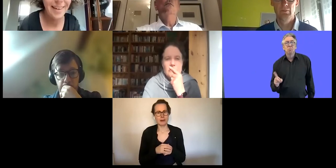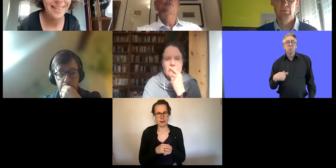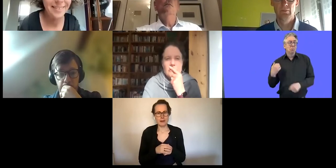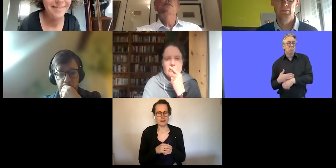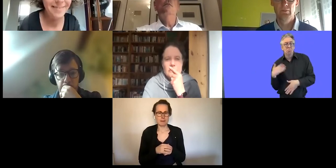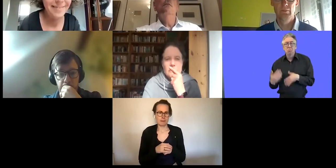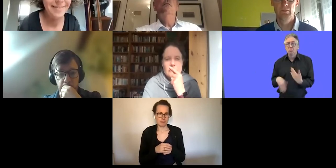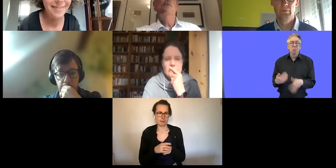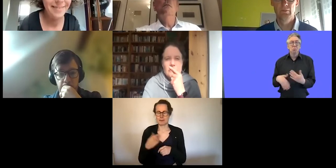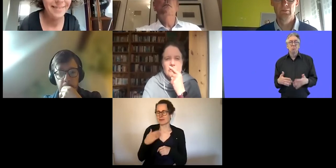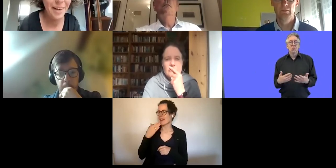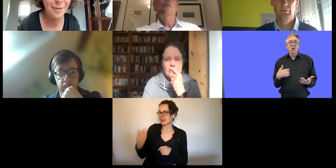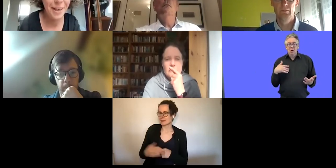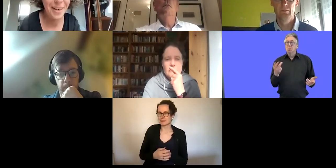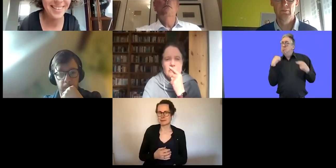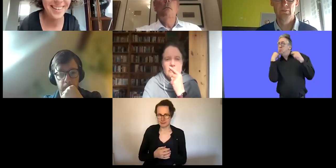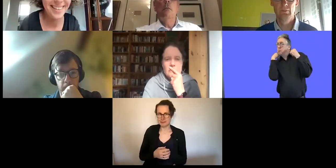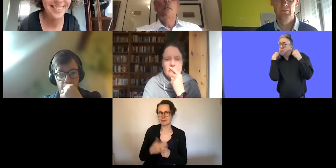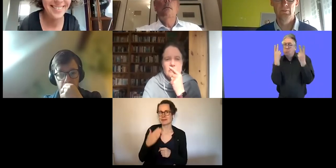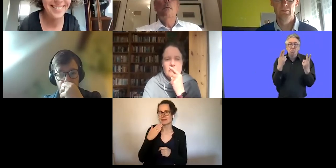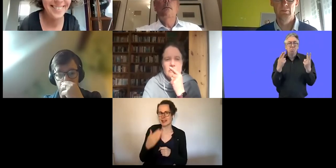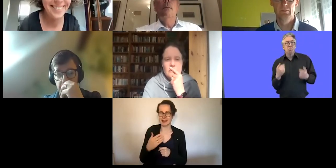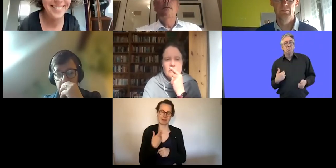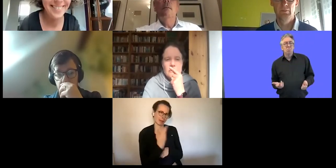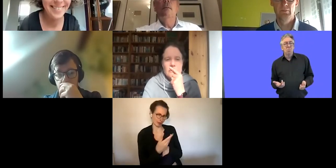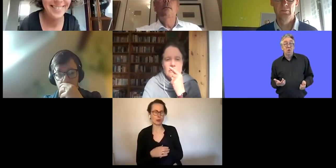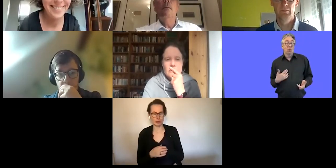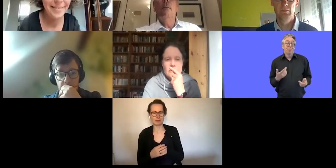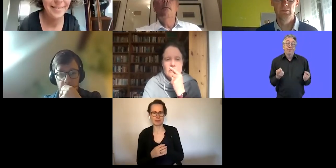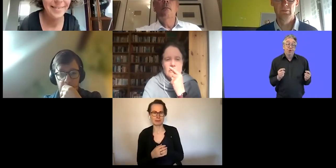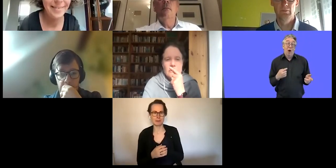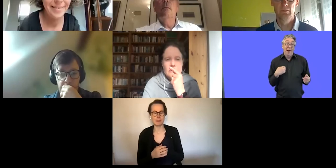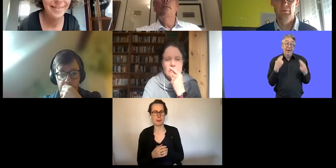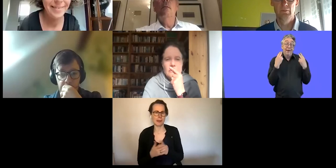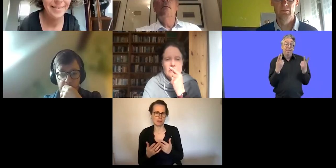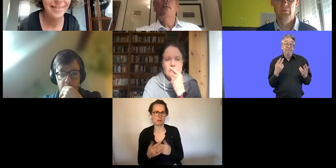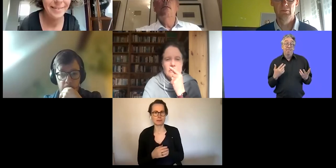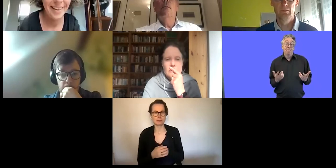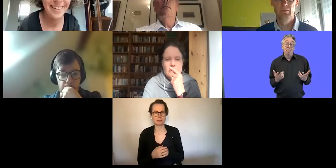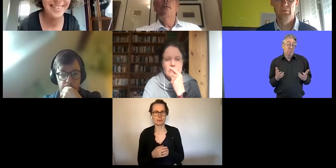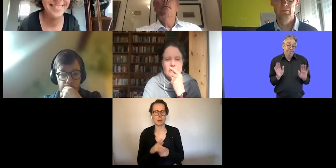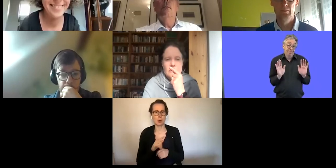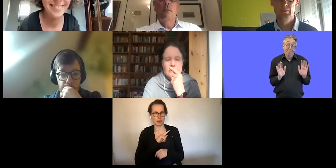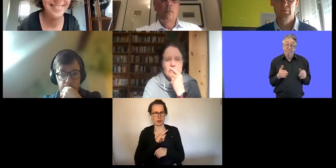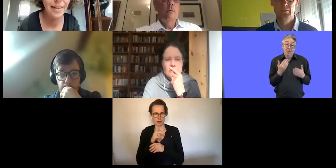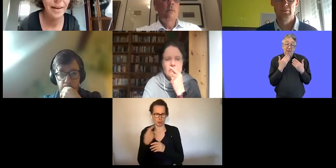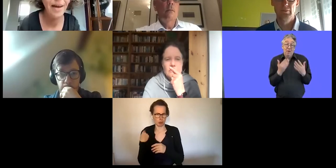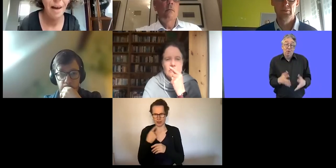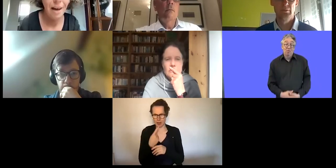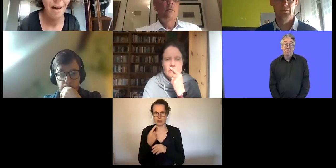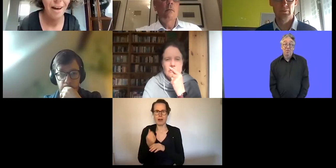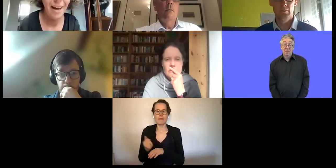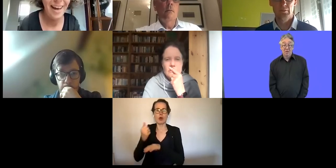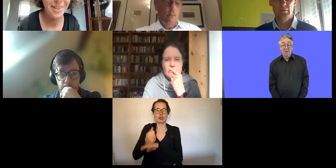ja, ja, bin schön. Also, ich bin, wie gesagt, am Vorstand der SPD